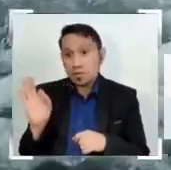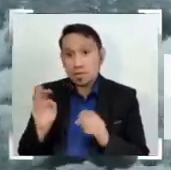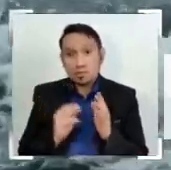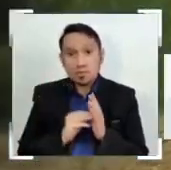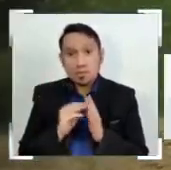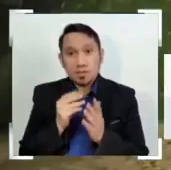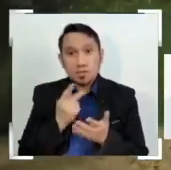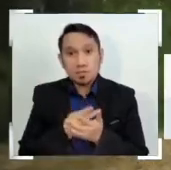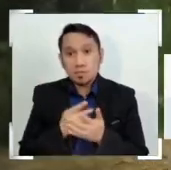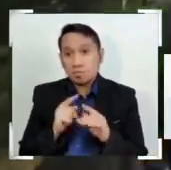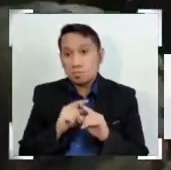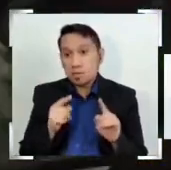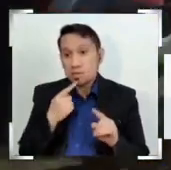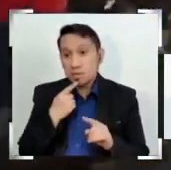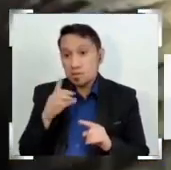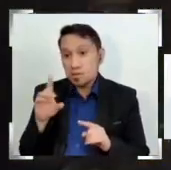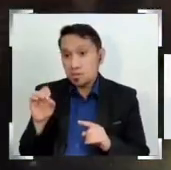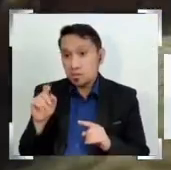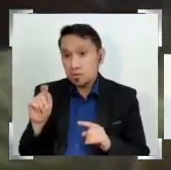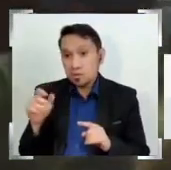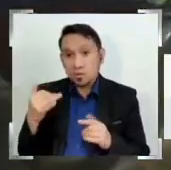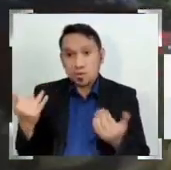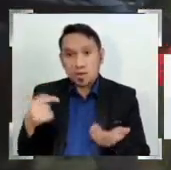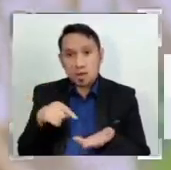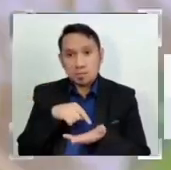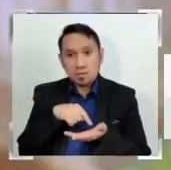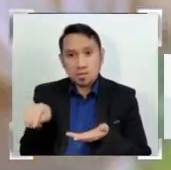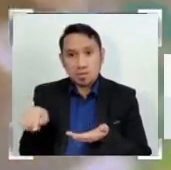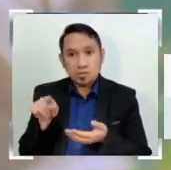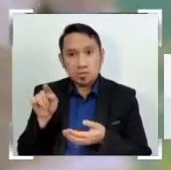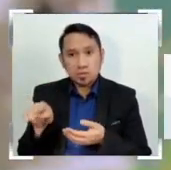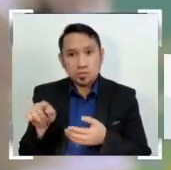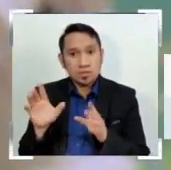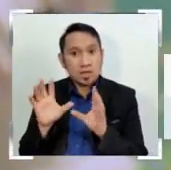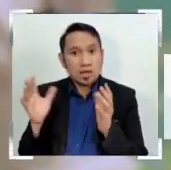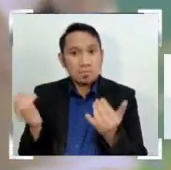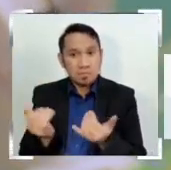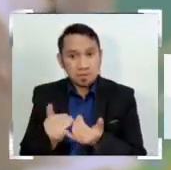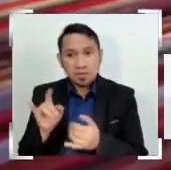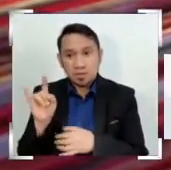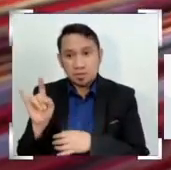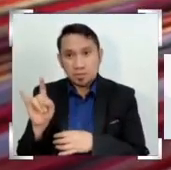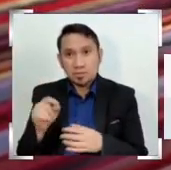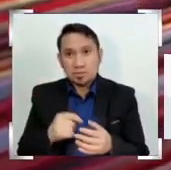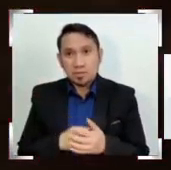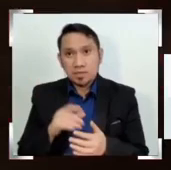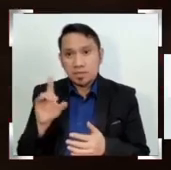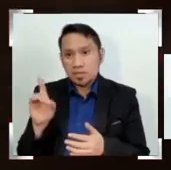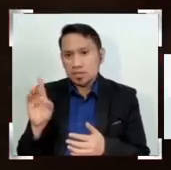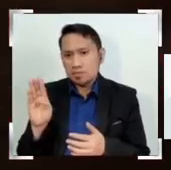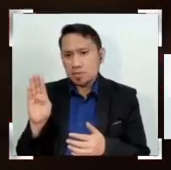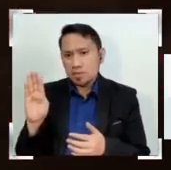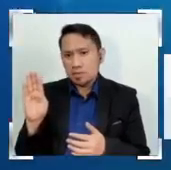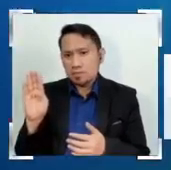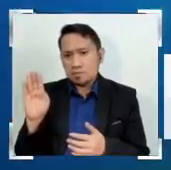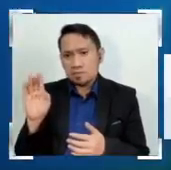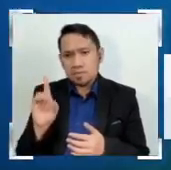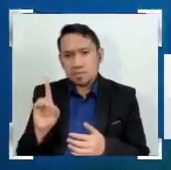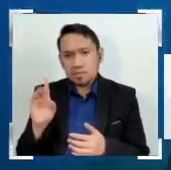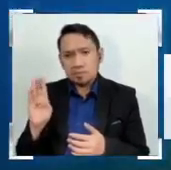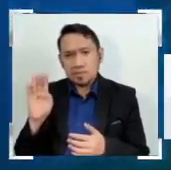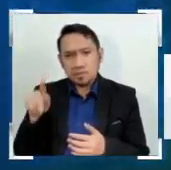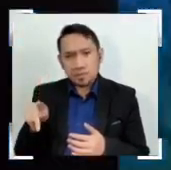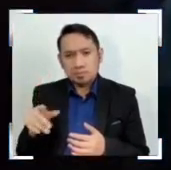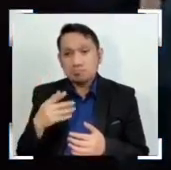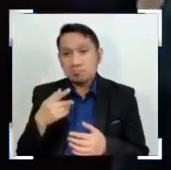DOT, wala pa silang naibabayad sa advertising agency na DDB Philippines. Kinansela na rin nila ang kontrata nila